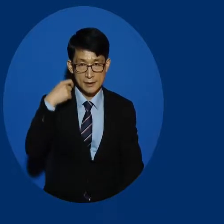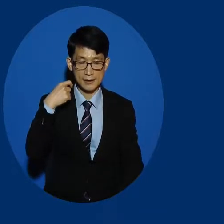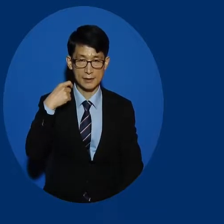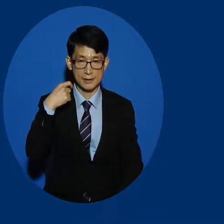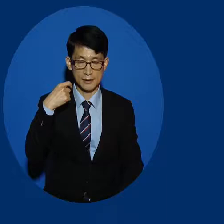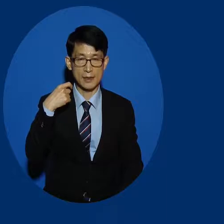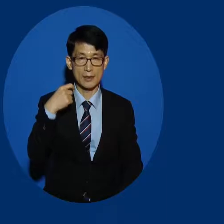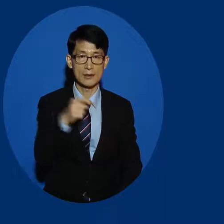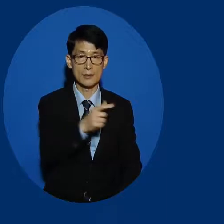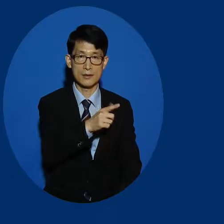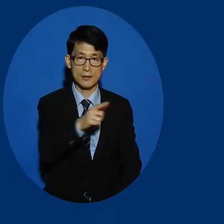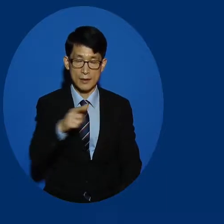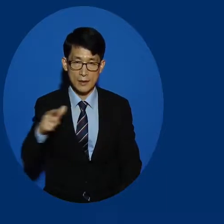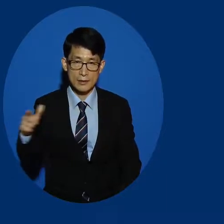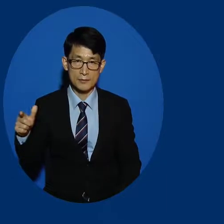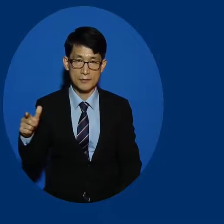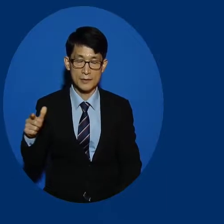가지